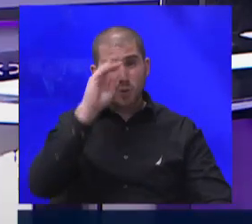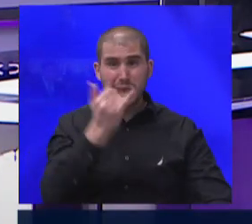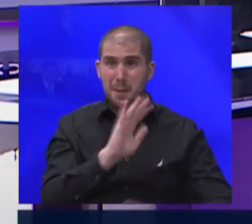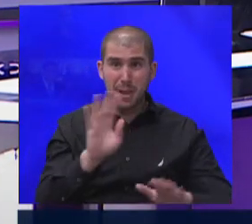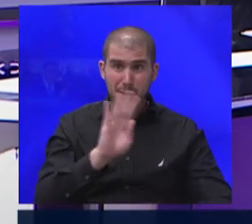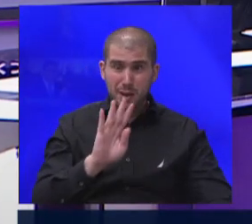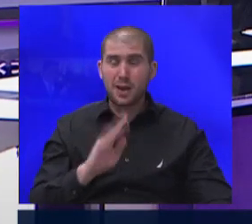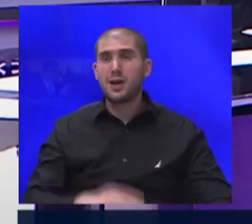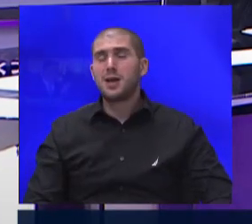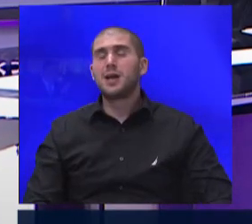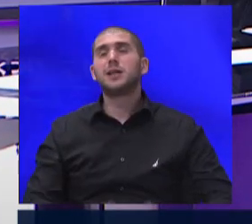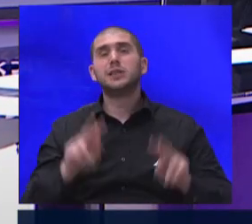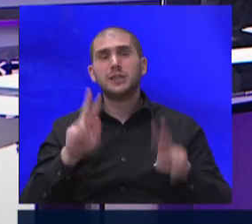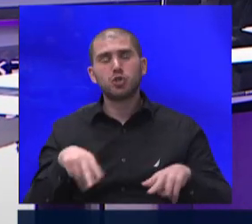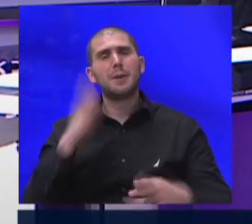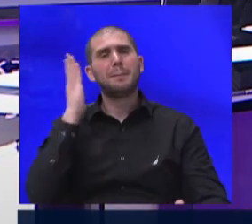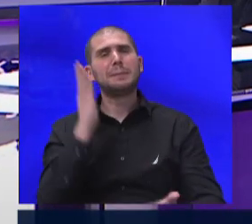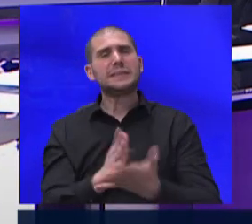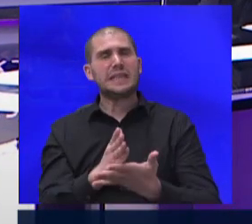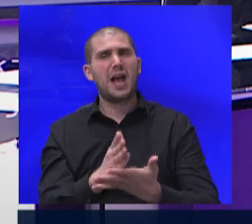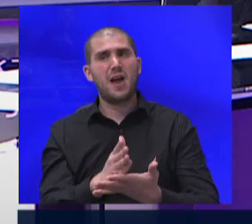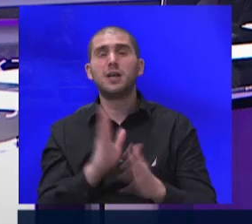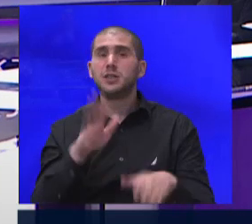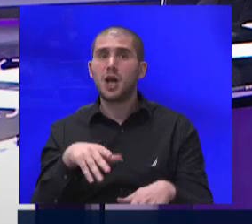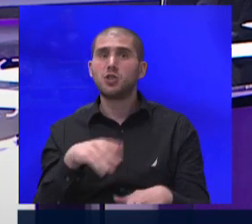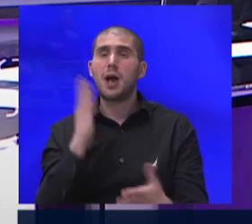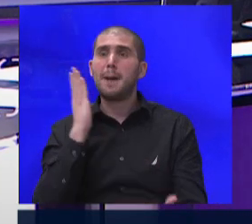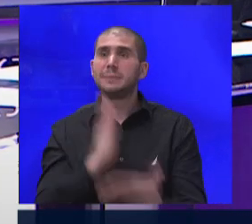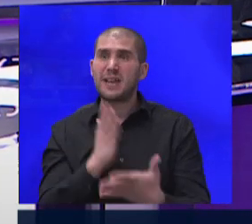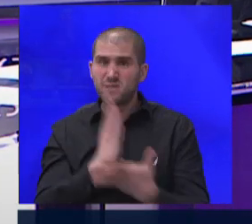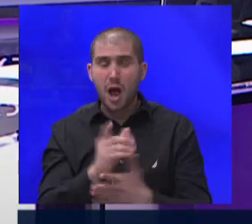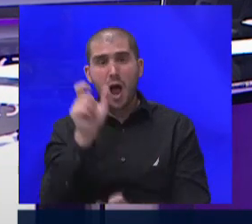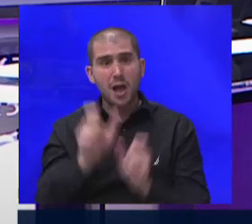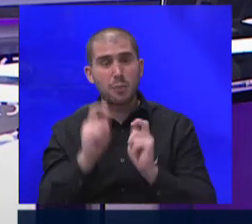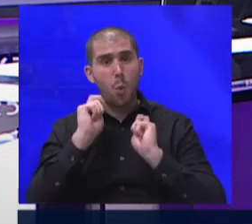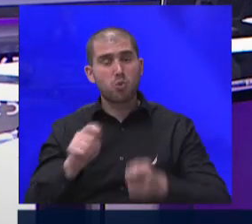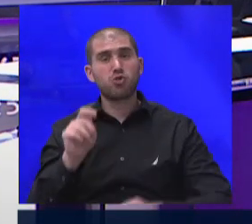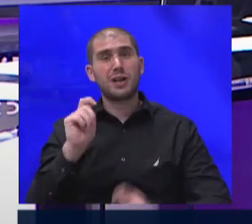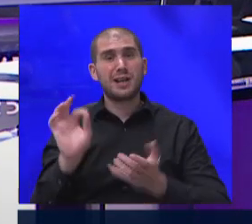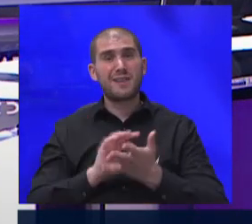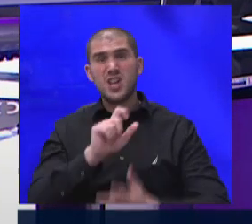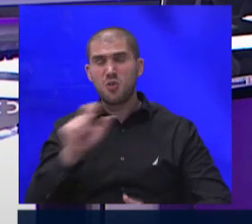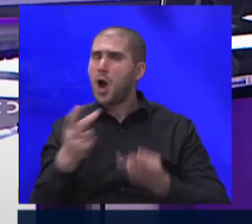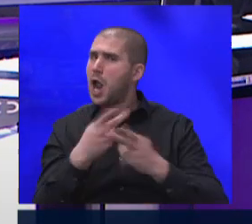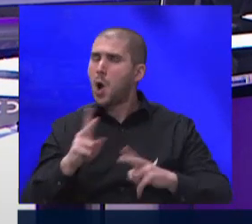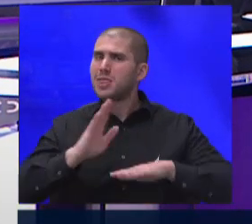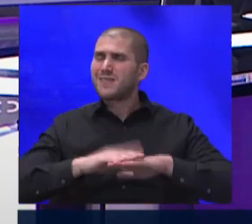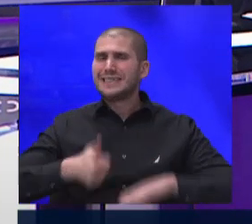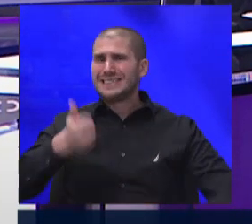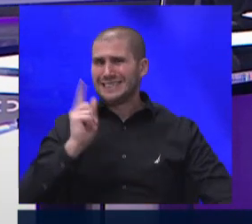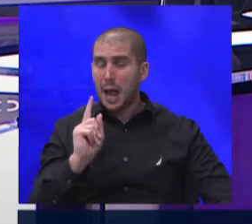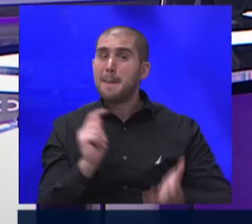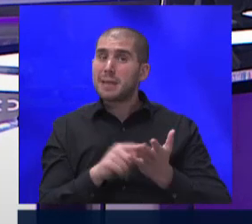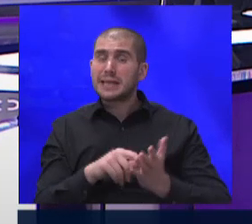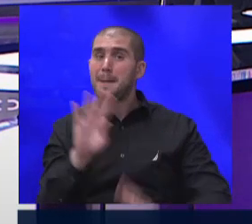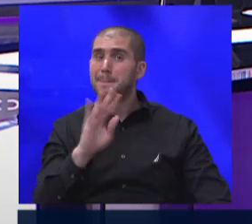יש פסיקה. יש הלכה פסוקה. שאדם שהוגש נגדו כתב אישום, לא יכול לכהן כשר. לכן נתניהו אינו יכול